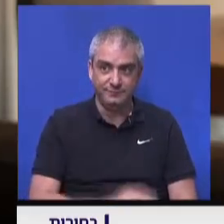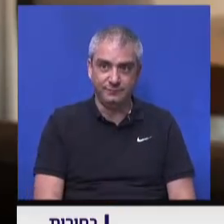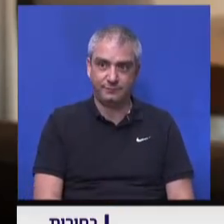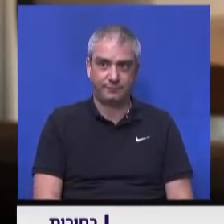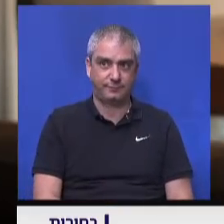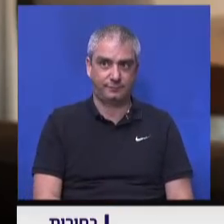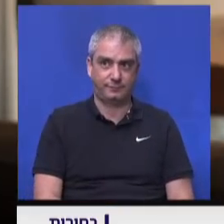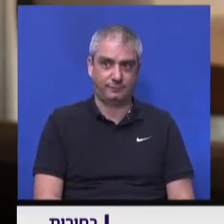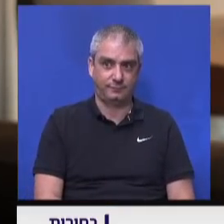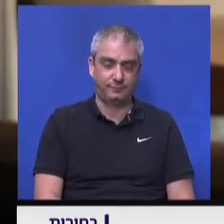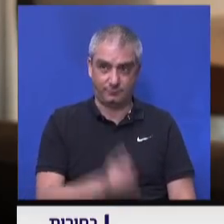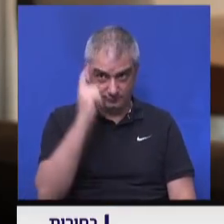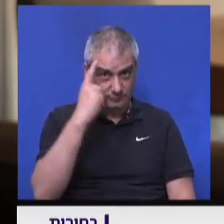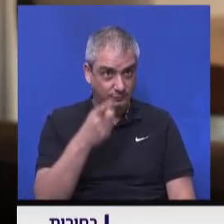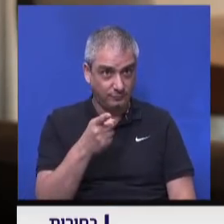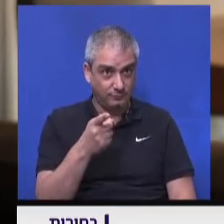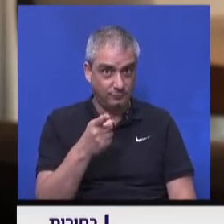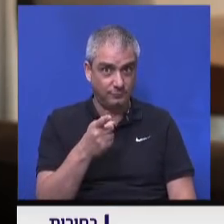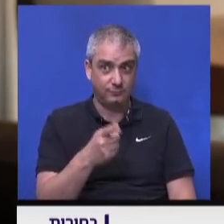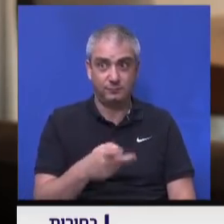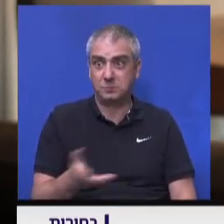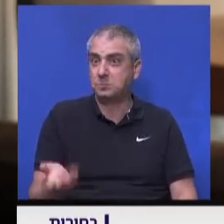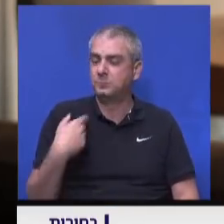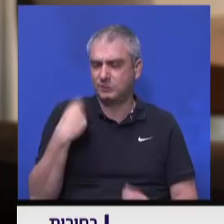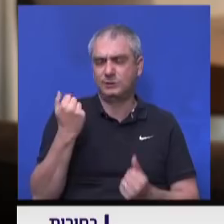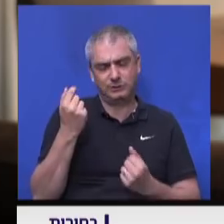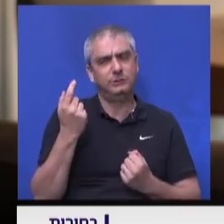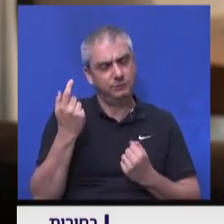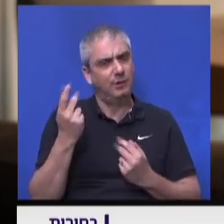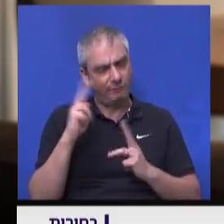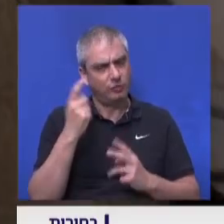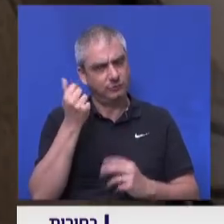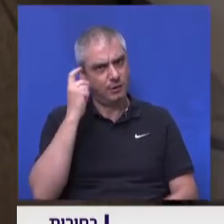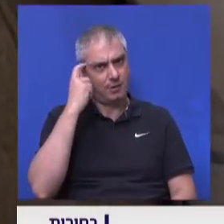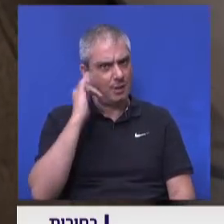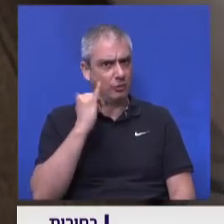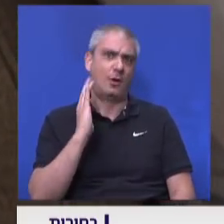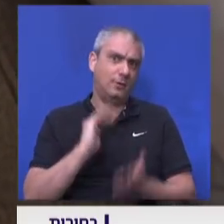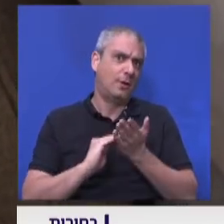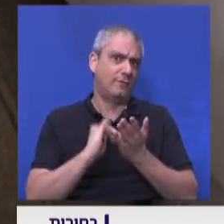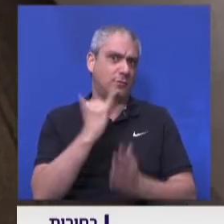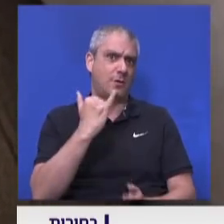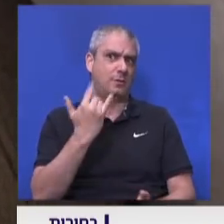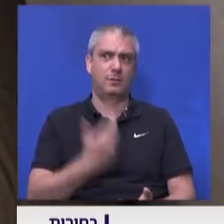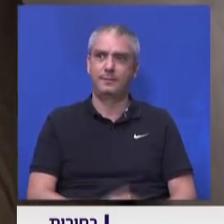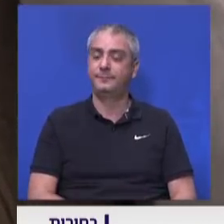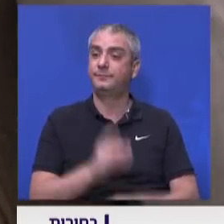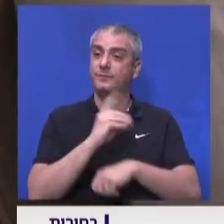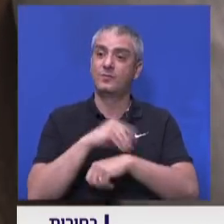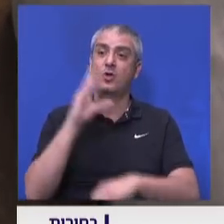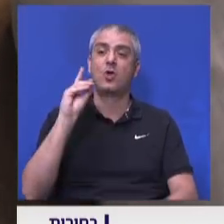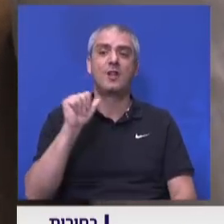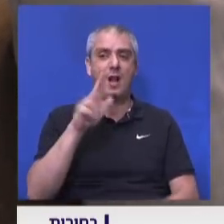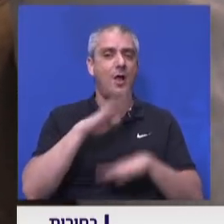אתה מודאג? אני חושב שיש מקום קצת לדאגה לפחות, כן. דוקטור דורון אלה עוסק בנושא